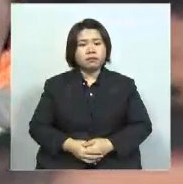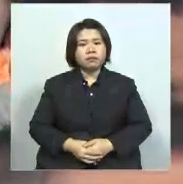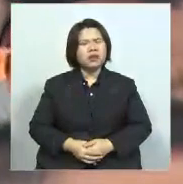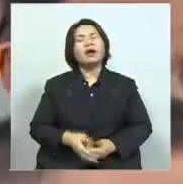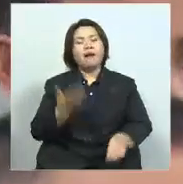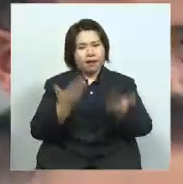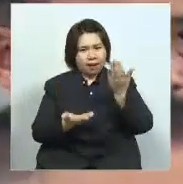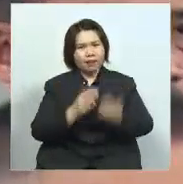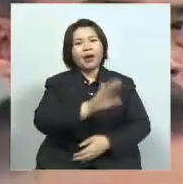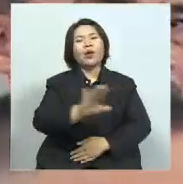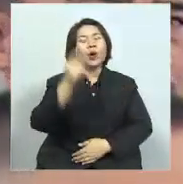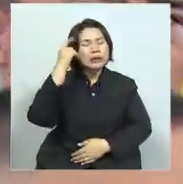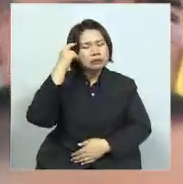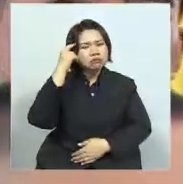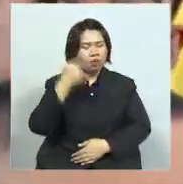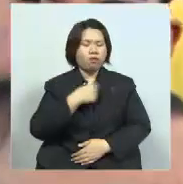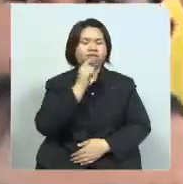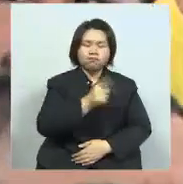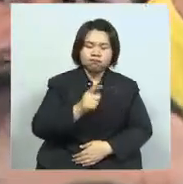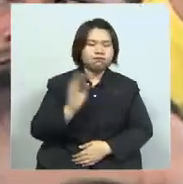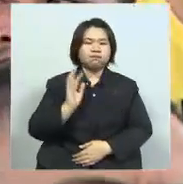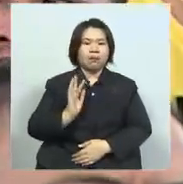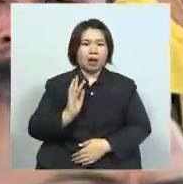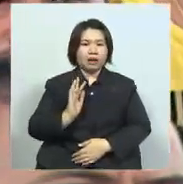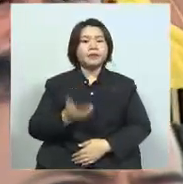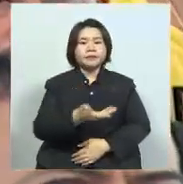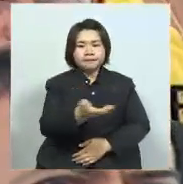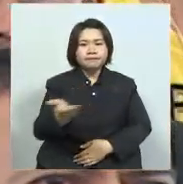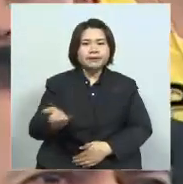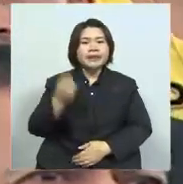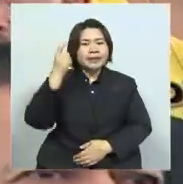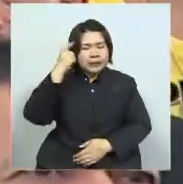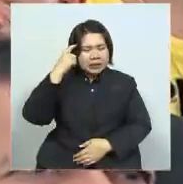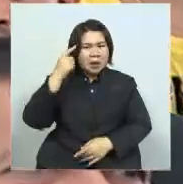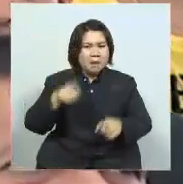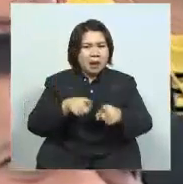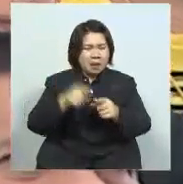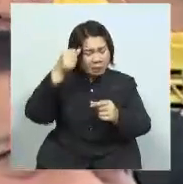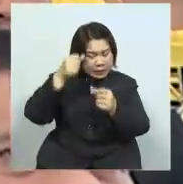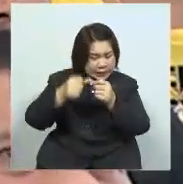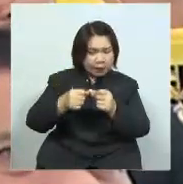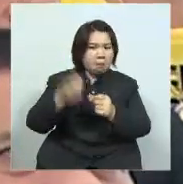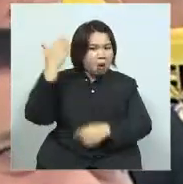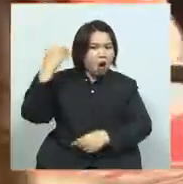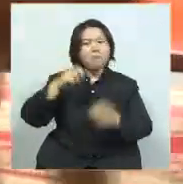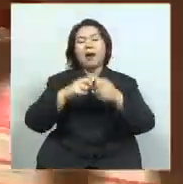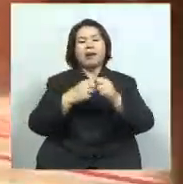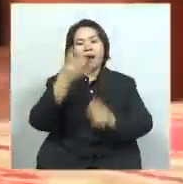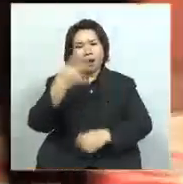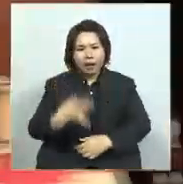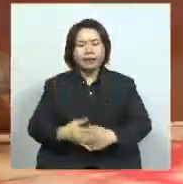ก็แล้วแต่ถูกแล้วแต่ท่านผมไม่ว่าใครทั้งนี้เนี่ยท่านควรจะต้องเอาทุกอย่างเนี่ยเป็นบทเรียนไม่ใช่บทเรียนของรัฐบาลอย่างเดียวบทเรียนของประชาชนในชา